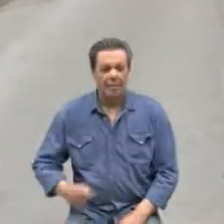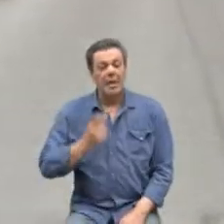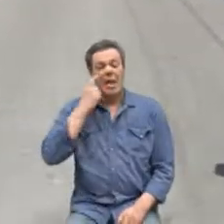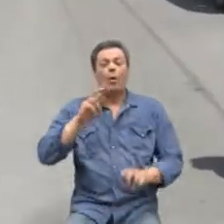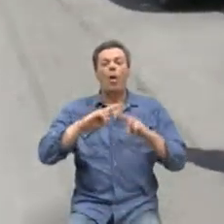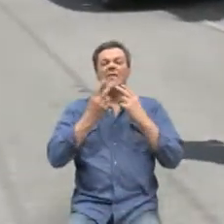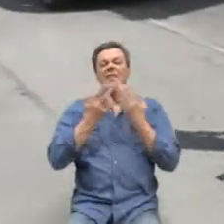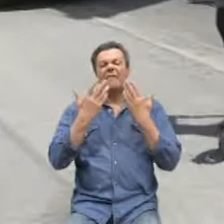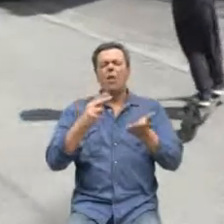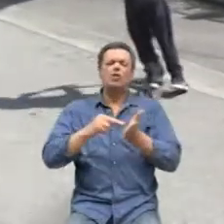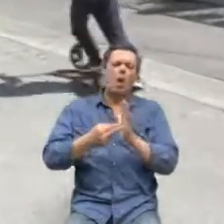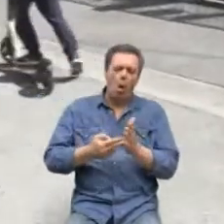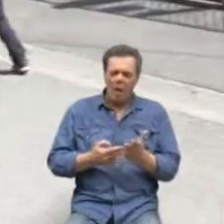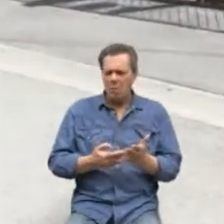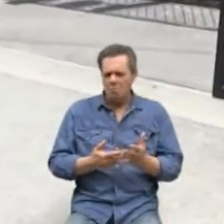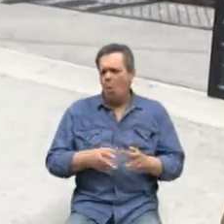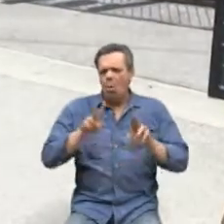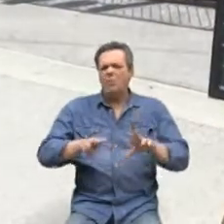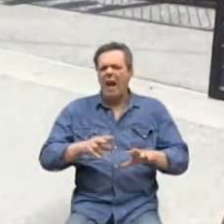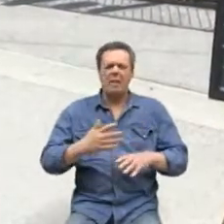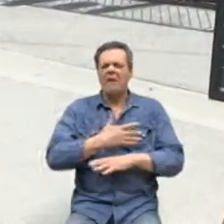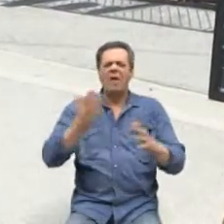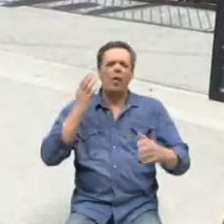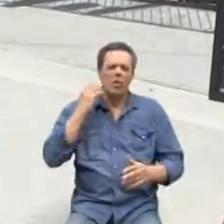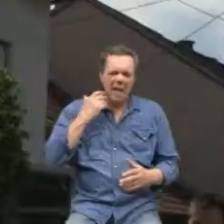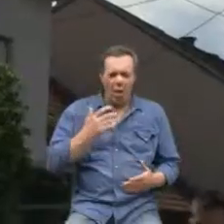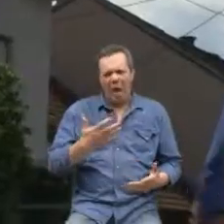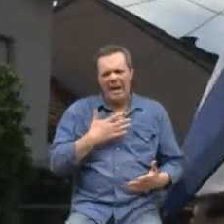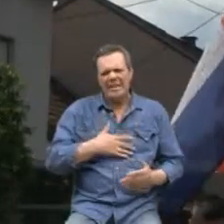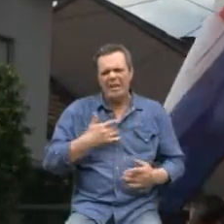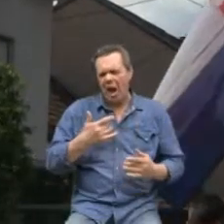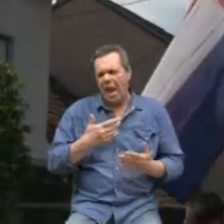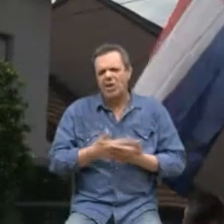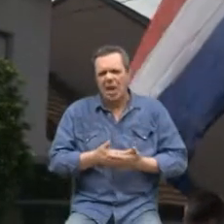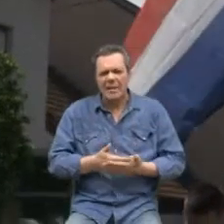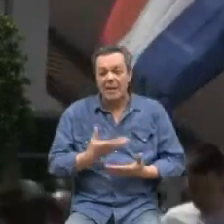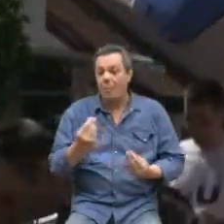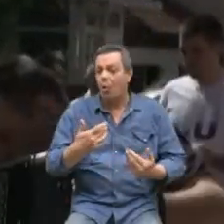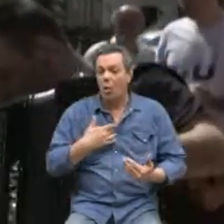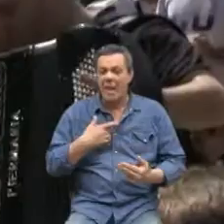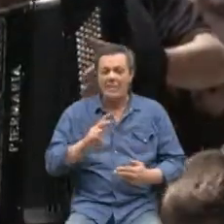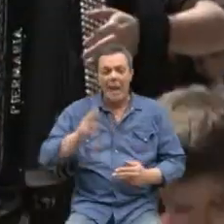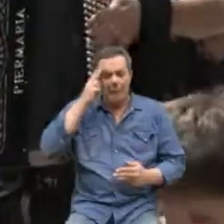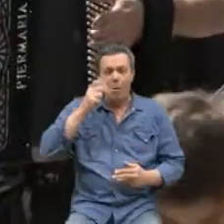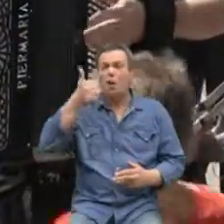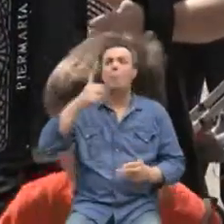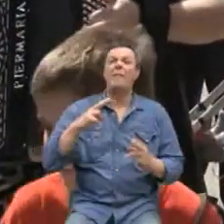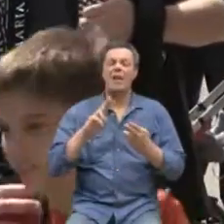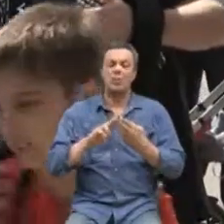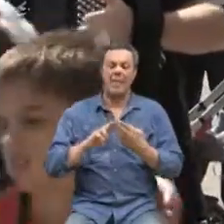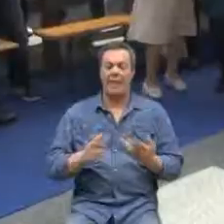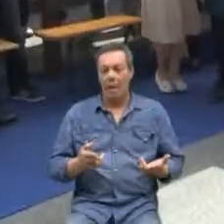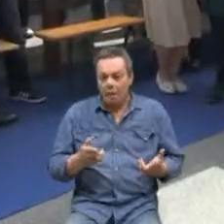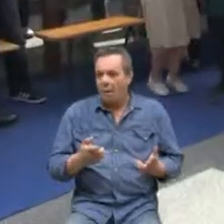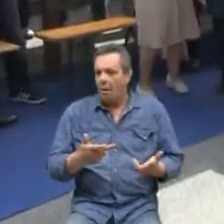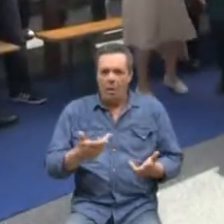Iako je svijet, zahvaljujući tehnologiji, postao globalno selo, poražavajuća je činjenica da mnogi od nas ne poznaju svoje prve susjede.